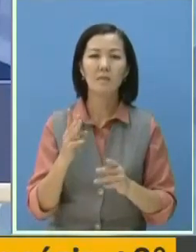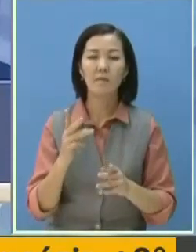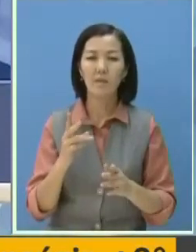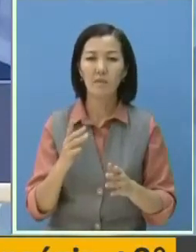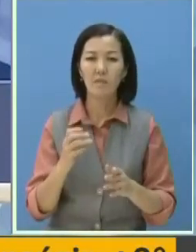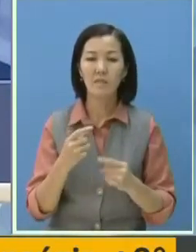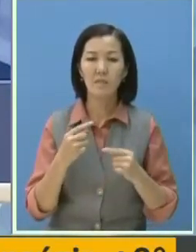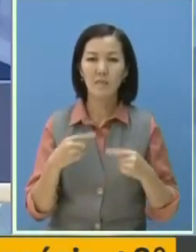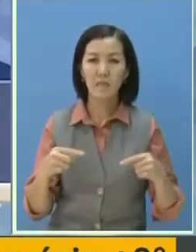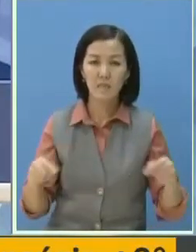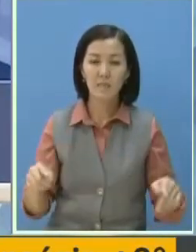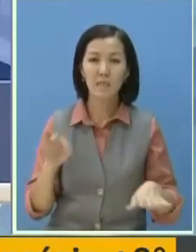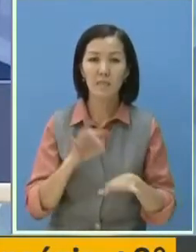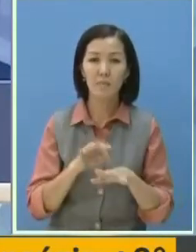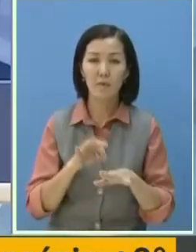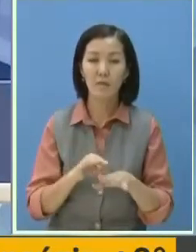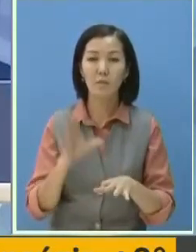но насколько мы готовы,